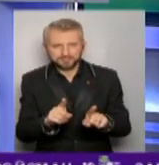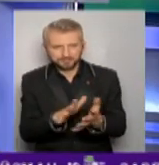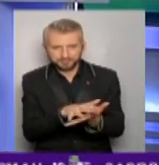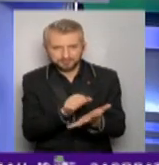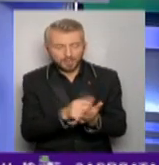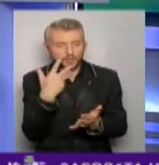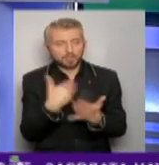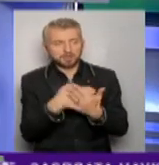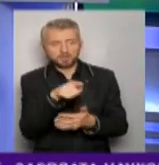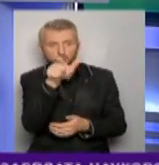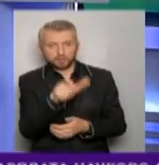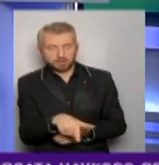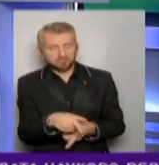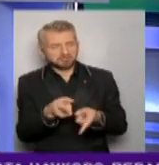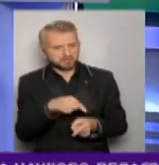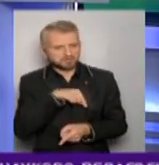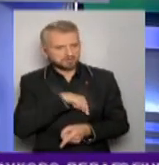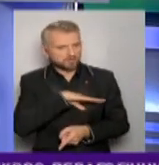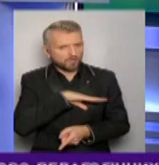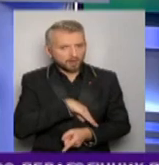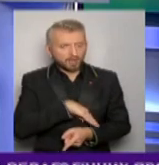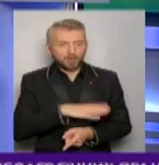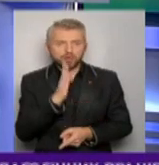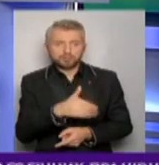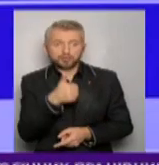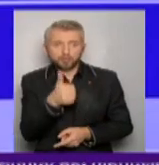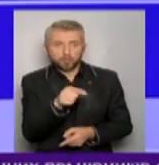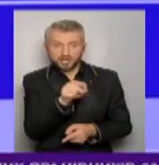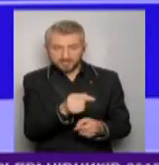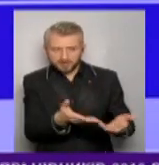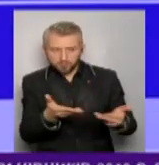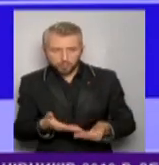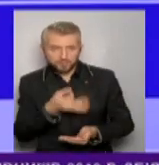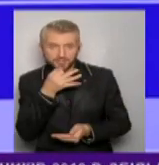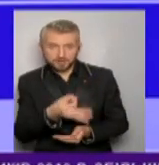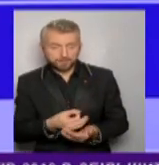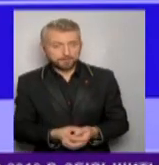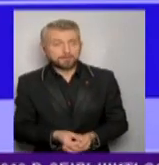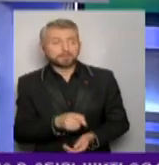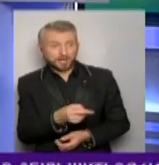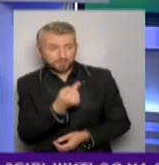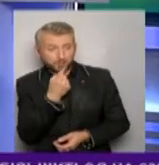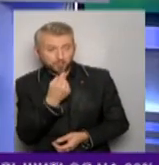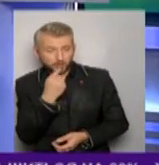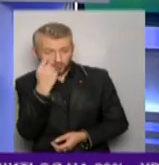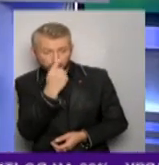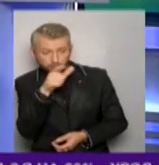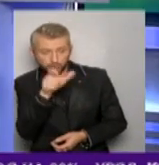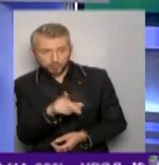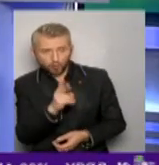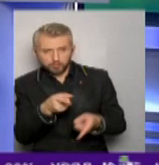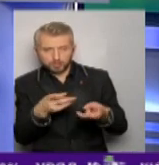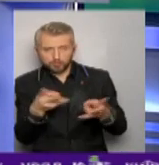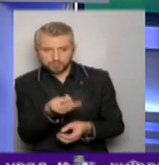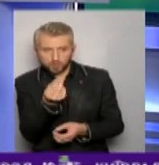наприклад, ця людина дійсно увічає. І дуже було б добре їх сюди запрошувати і сказати, от, попробували би ви в очі людині, якій дійсно потрібно